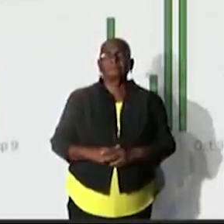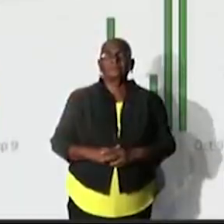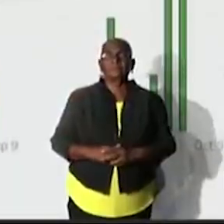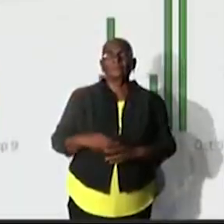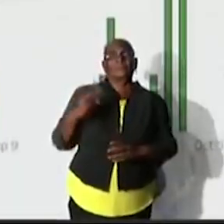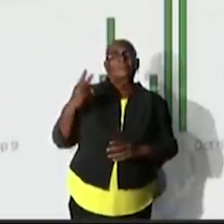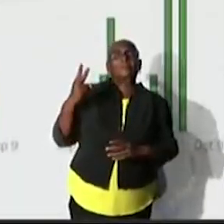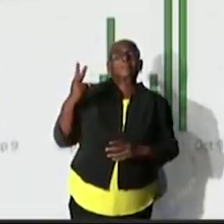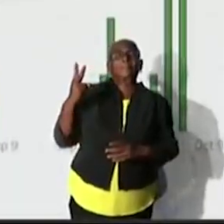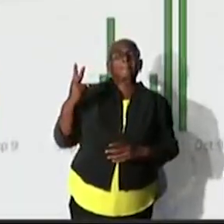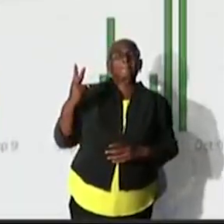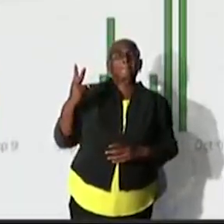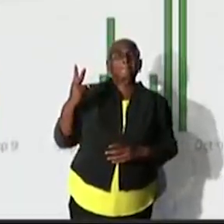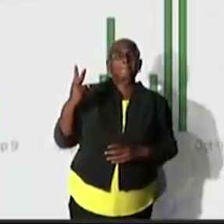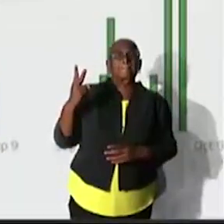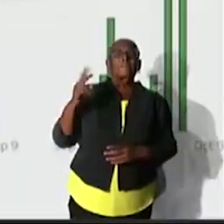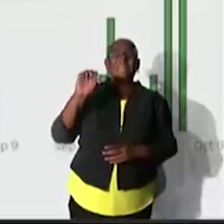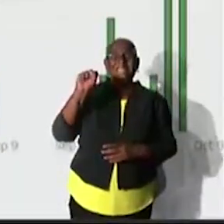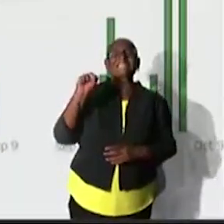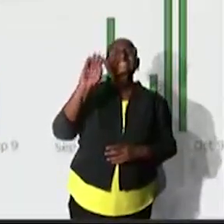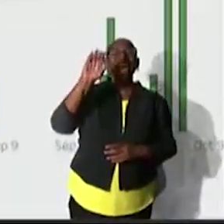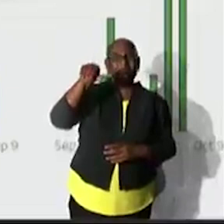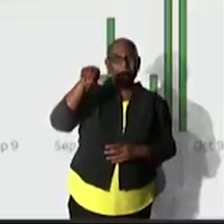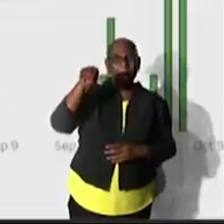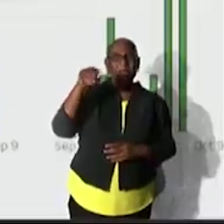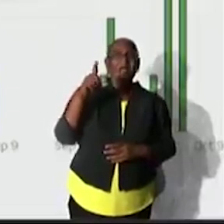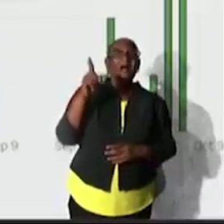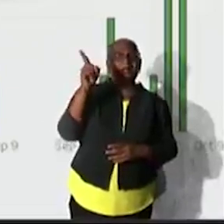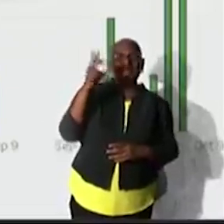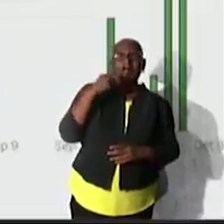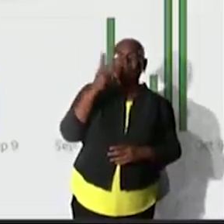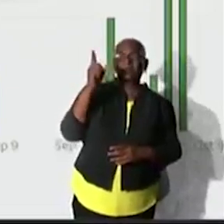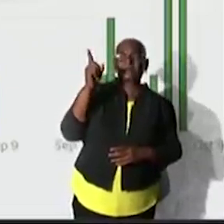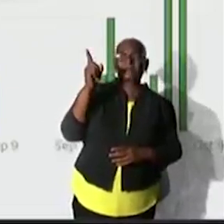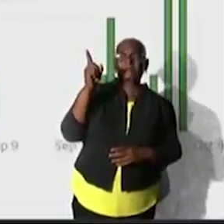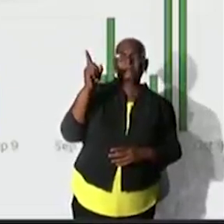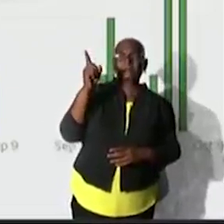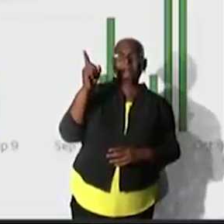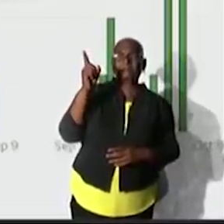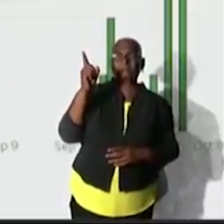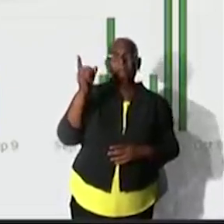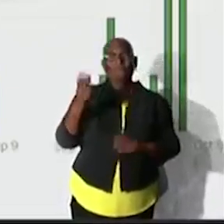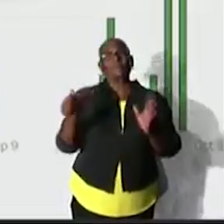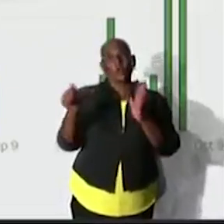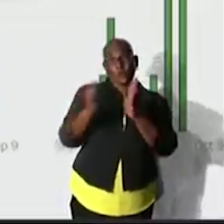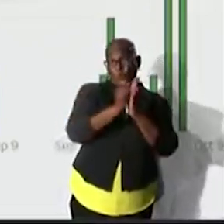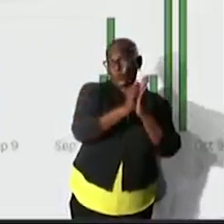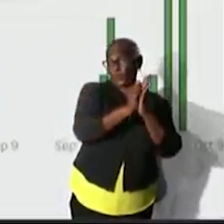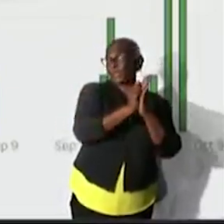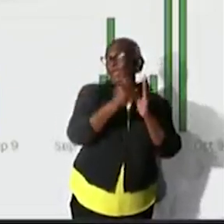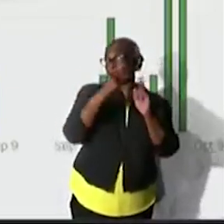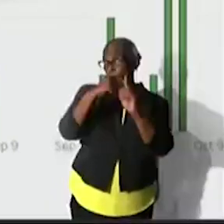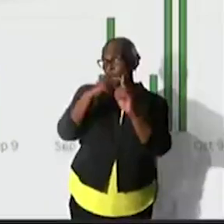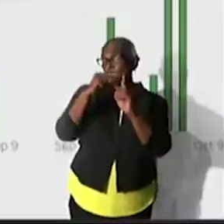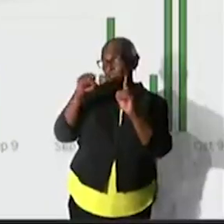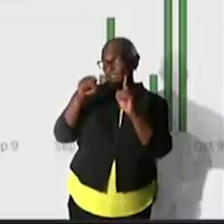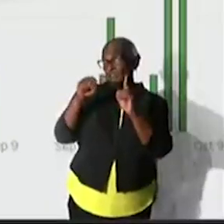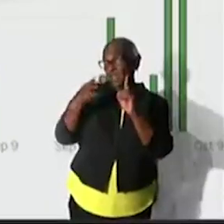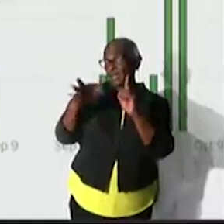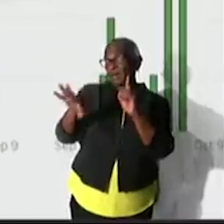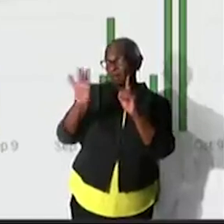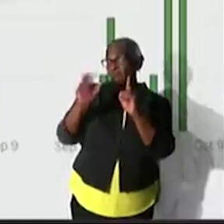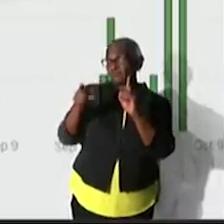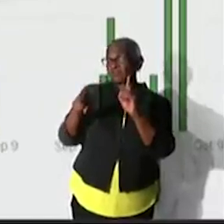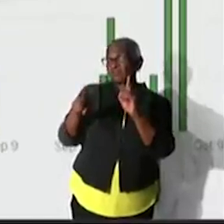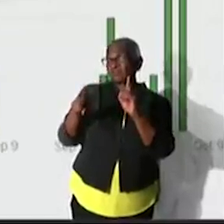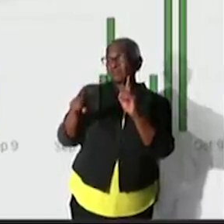is een slide van Saramaka, want we hebben en vooral in het weekend een aantal positieve cases daar gehad. We zien dat we